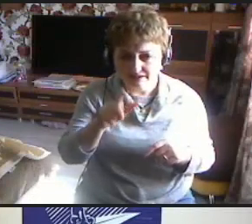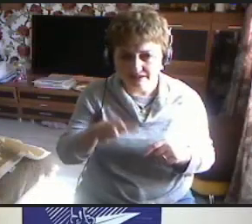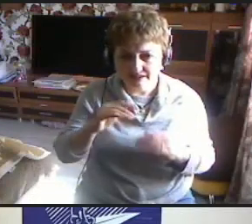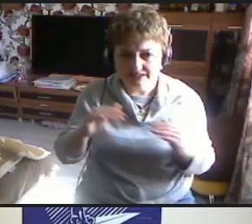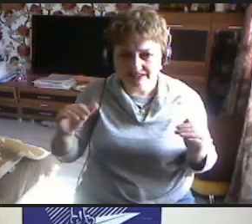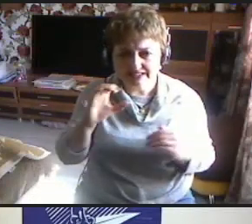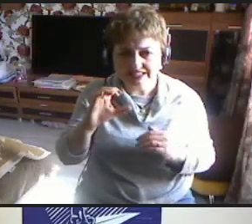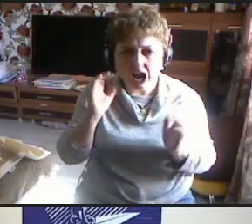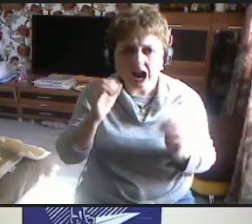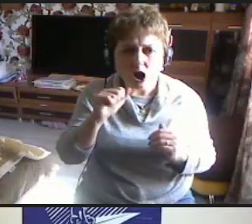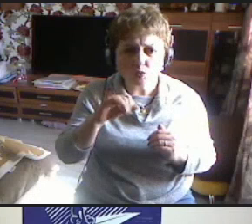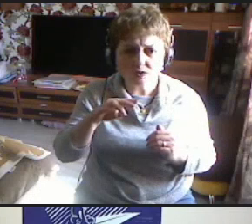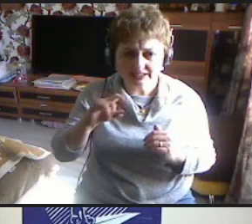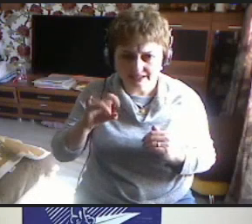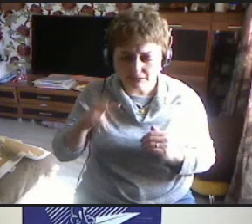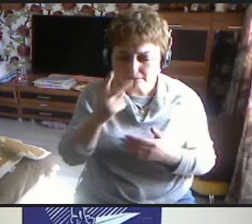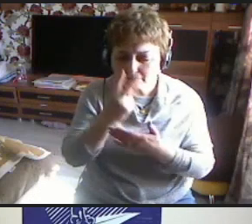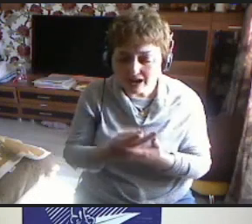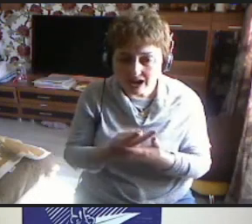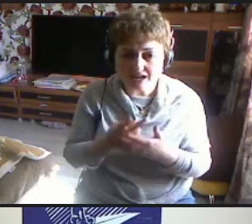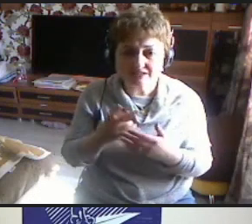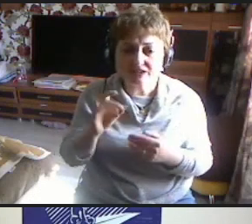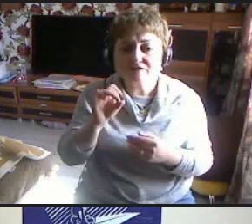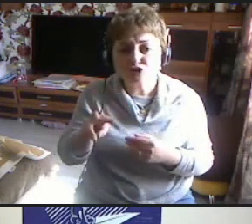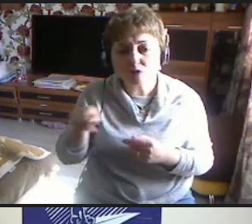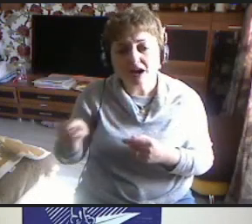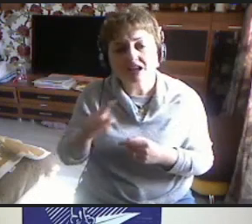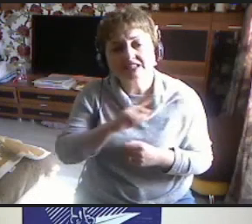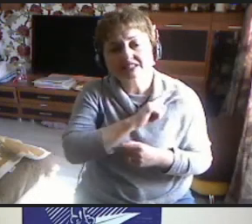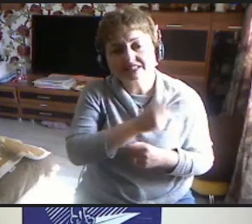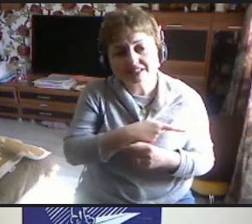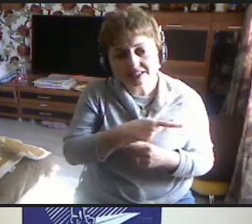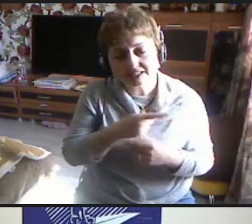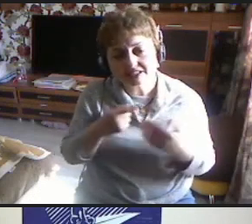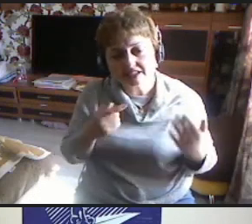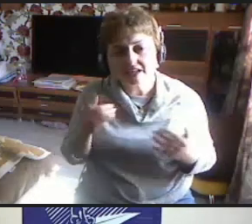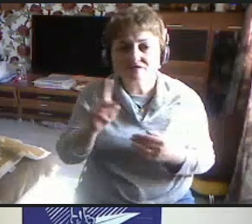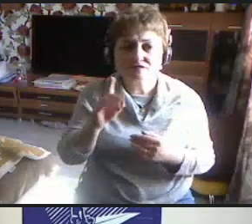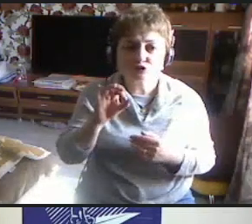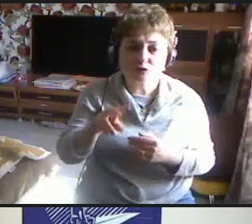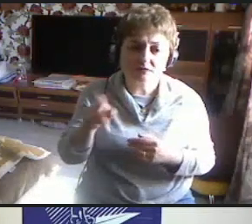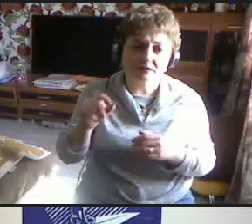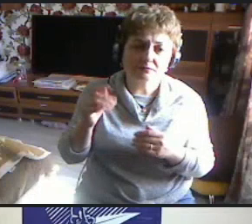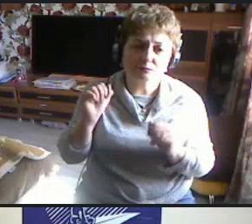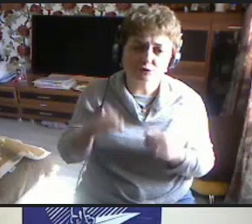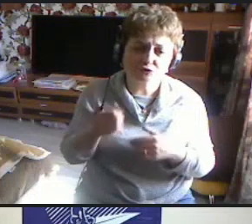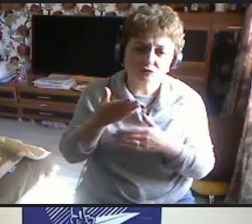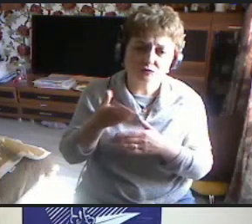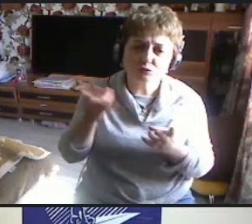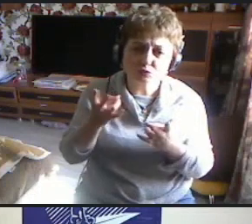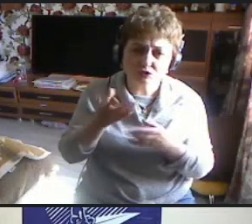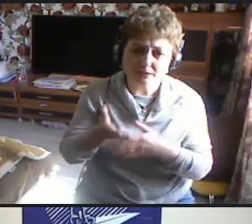показывает, в чем эти дети сильны, в чем им нужно помогать и так далее, и так далее. То есть если вы будете сейчас